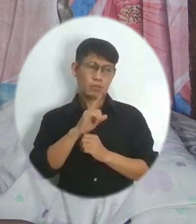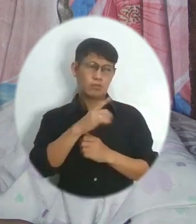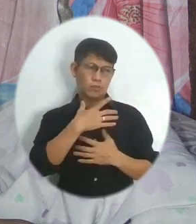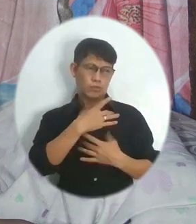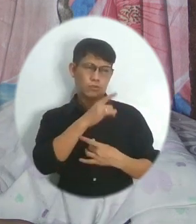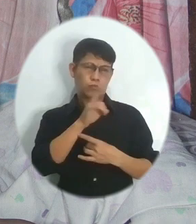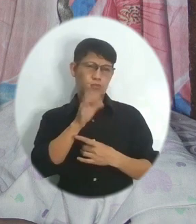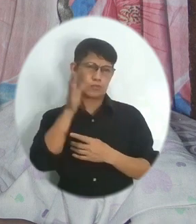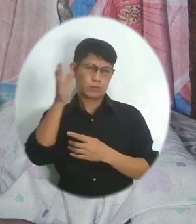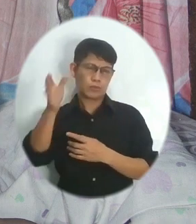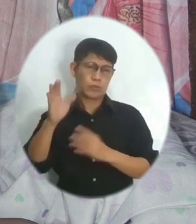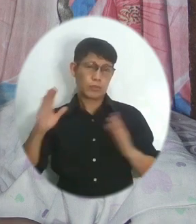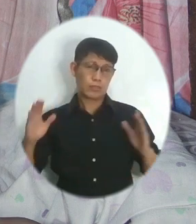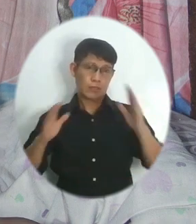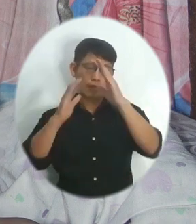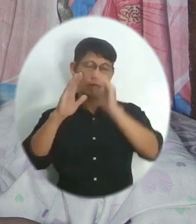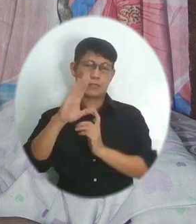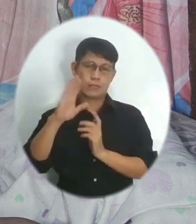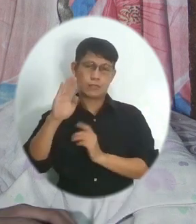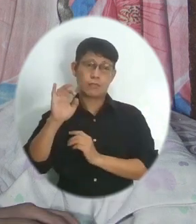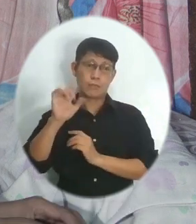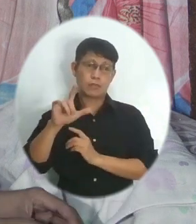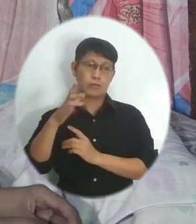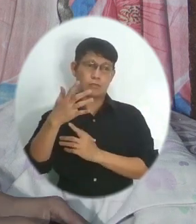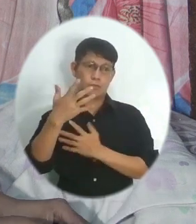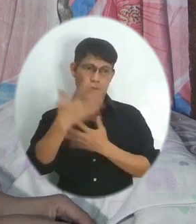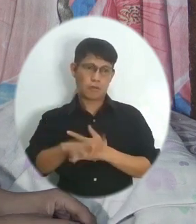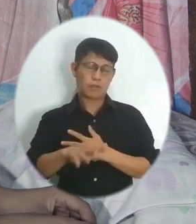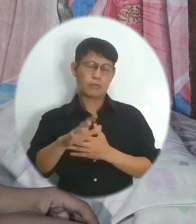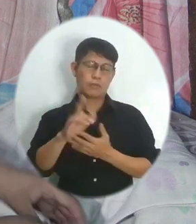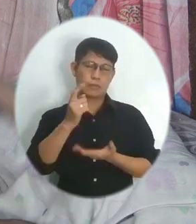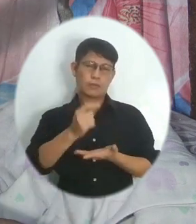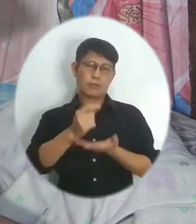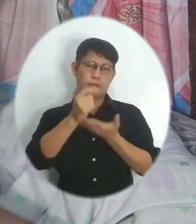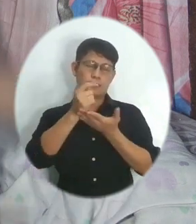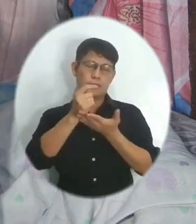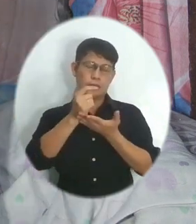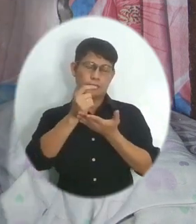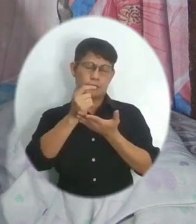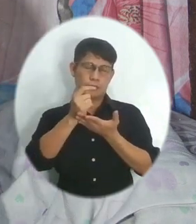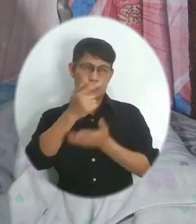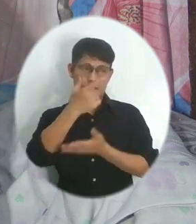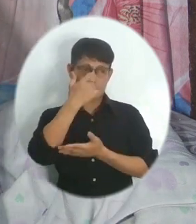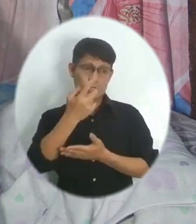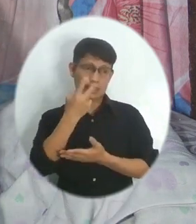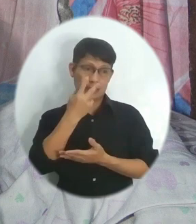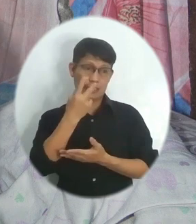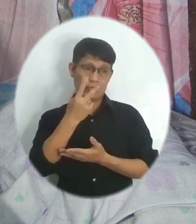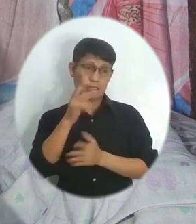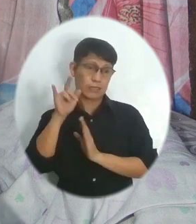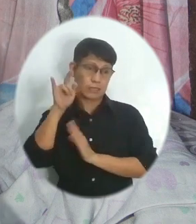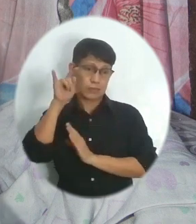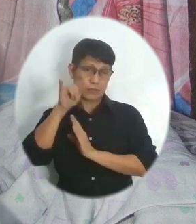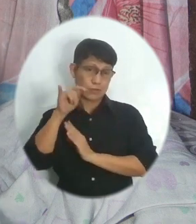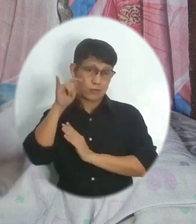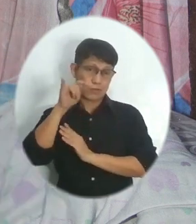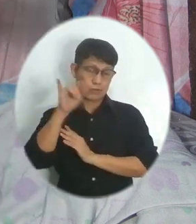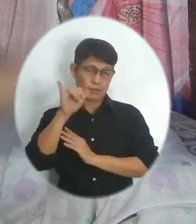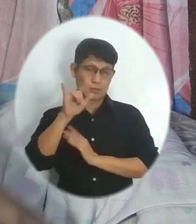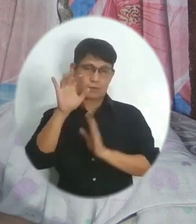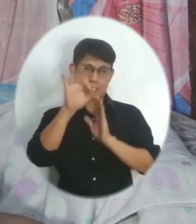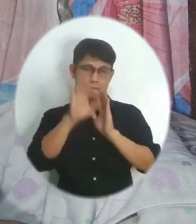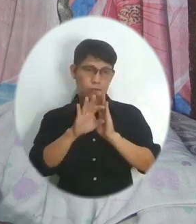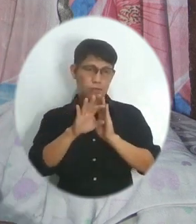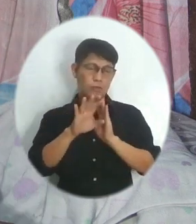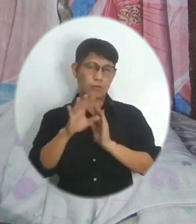po siya sa probinsya namin sa Bicol after ng chemotherapy niya. Yun po, gusto niya. Kasi nakikita niya po sa YouTube,